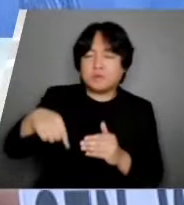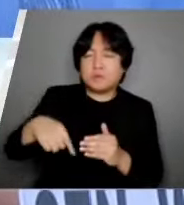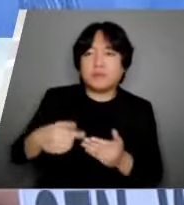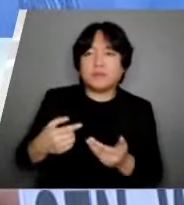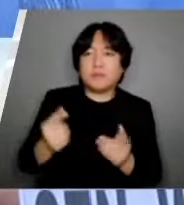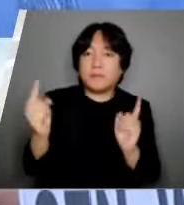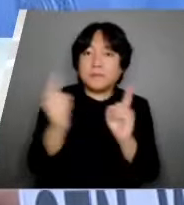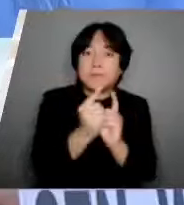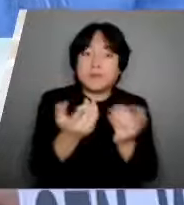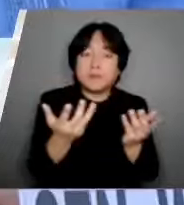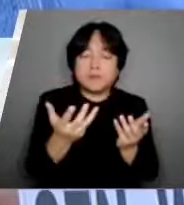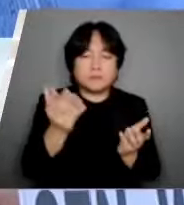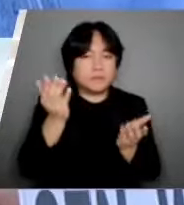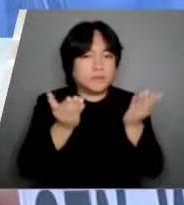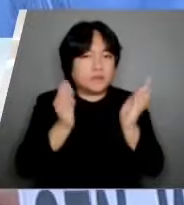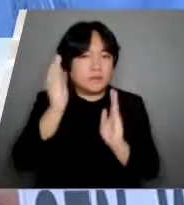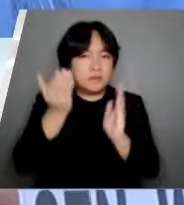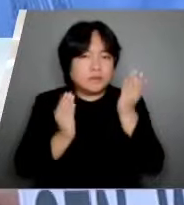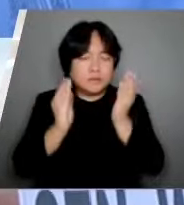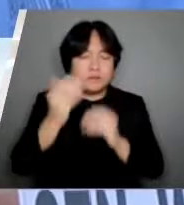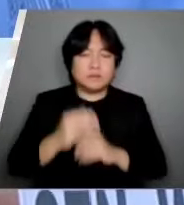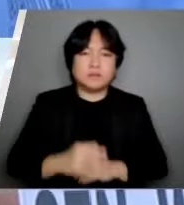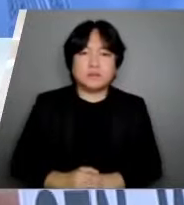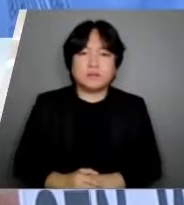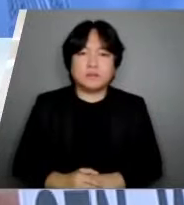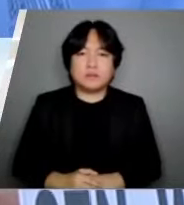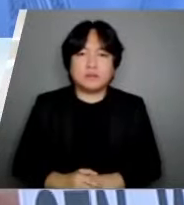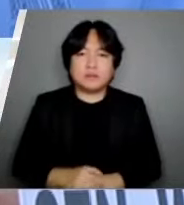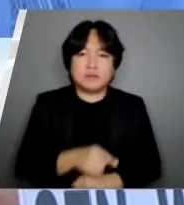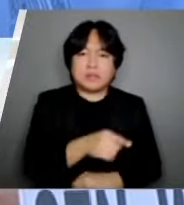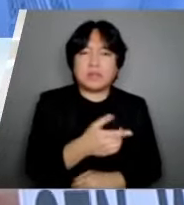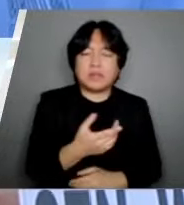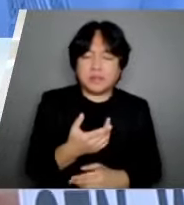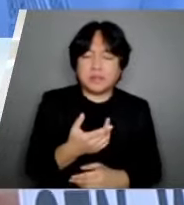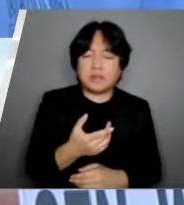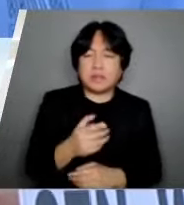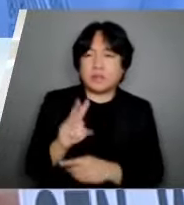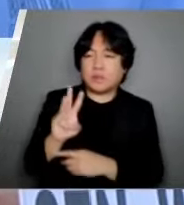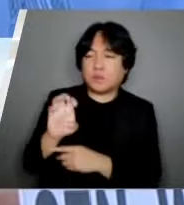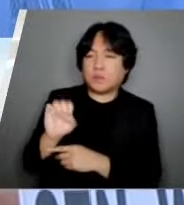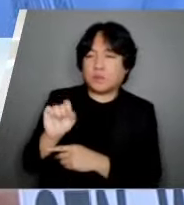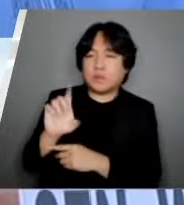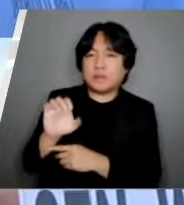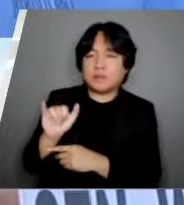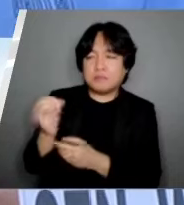mo narinig? Anong narinig mo tungkol sa kanya? Kay Wesley po. Anong sabi ni Wesley?